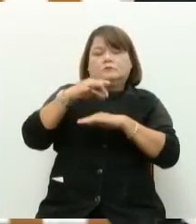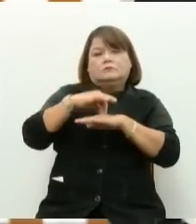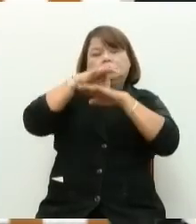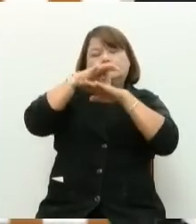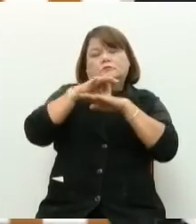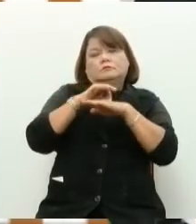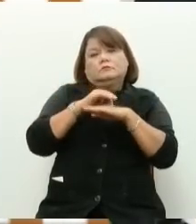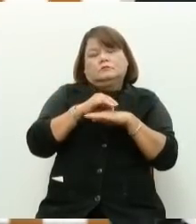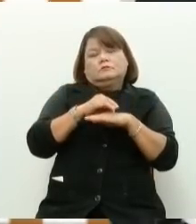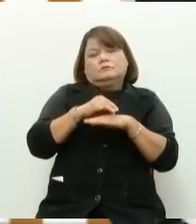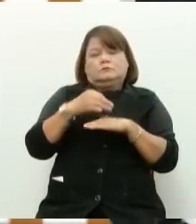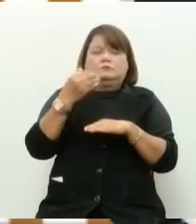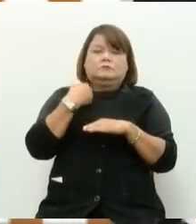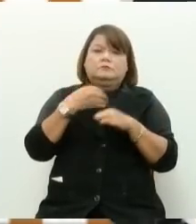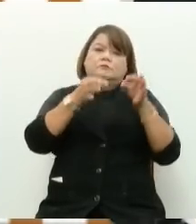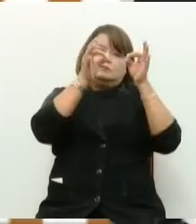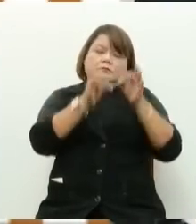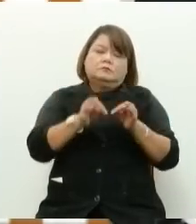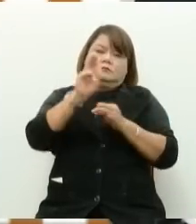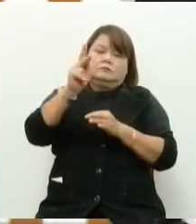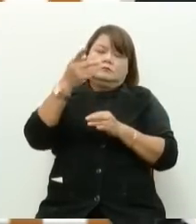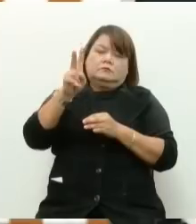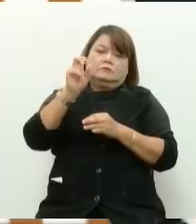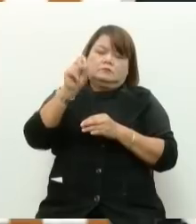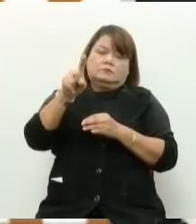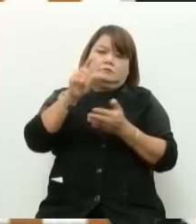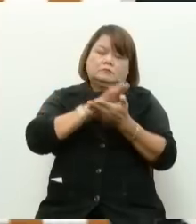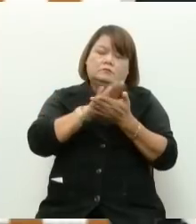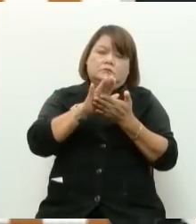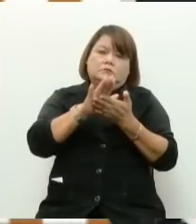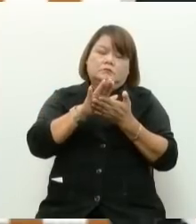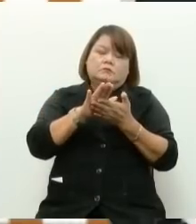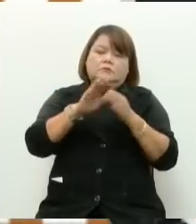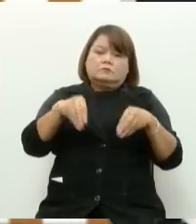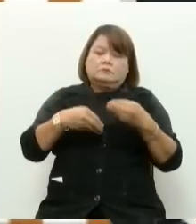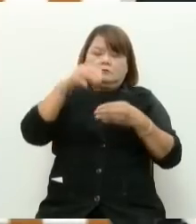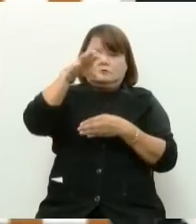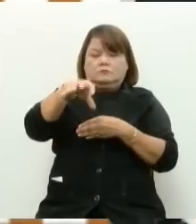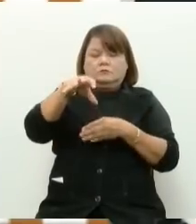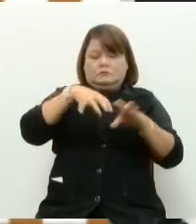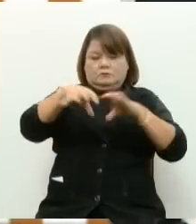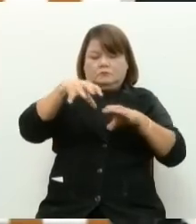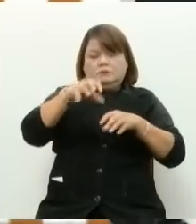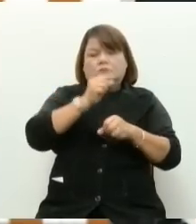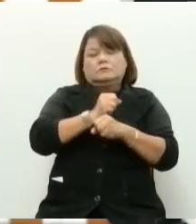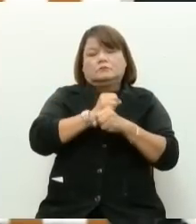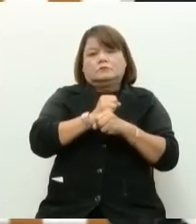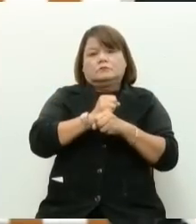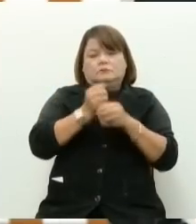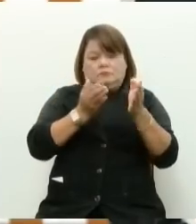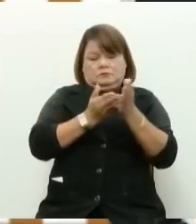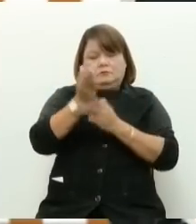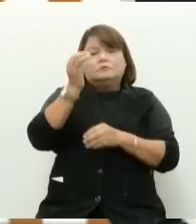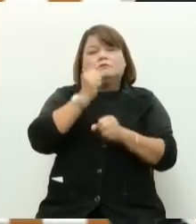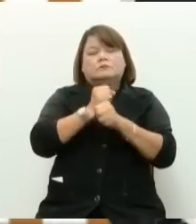งนี้เนี่ยได้มีมติกกส.ออกมาเป็นที่เรียบร้อยนะคะในการที่จะให้ทางสำนักงานเนี่ยไปจัดทำเป็นแนวปฏิบัติออก